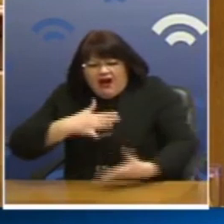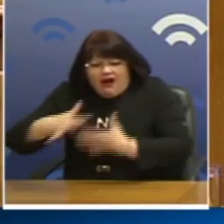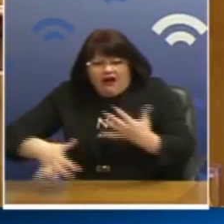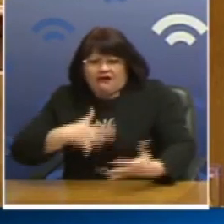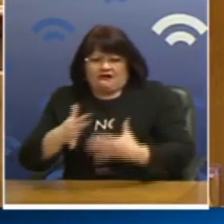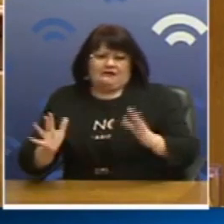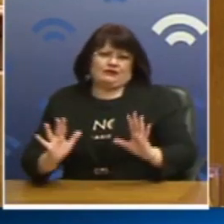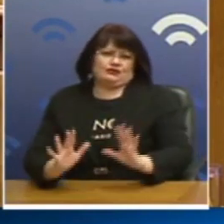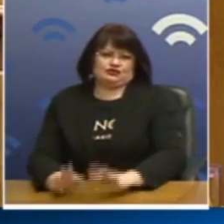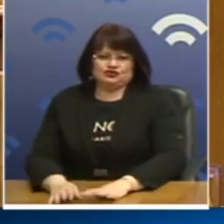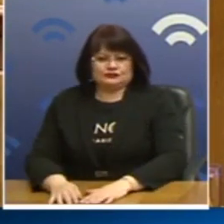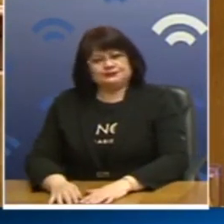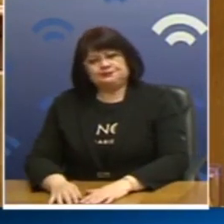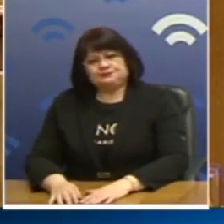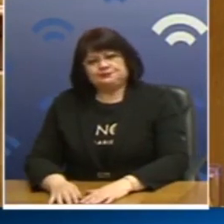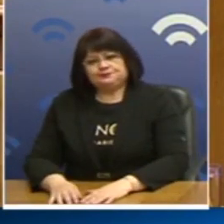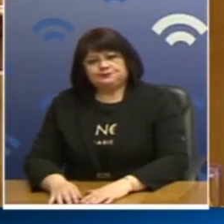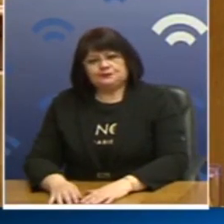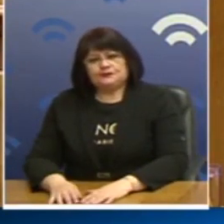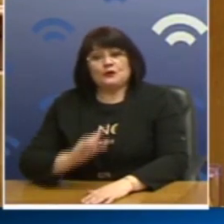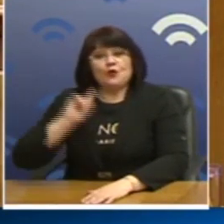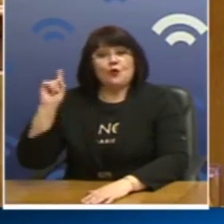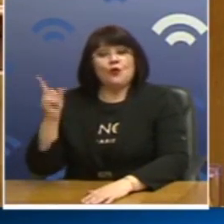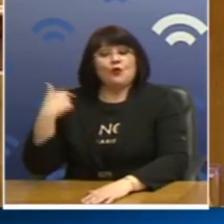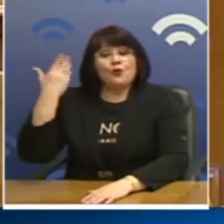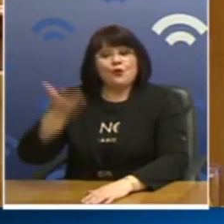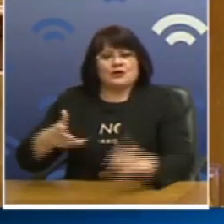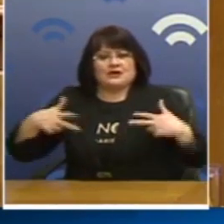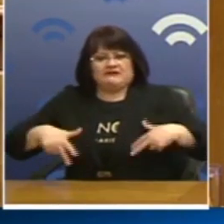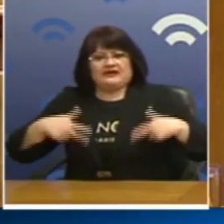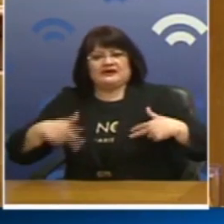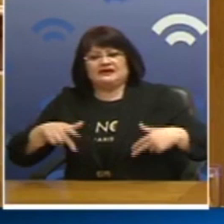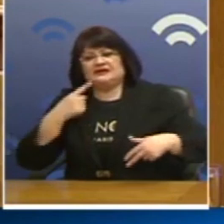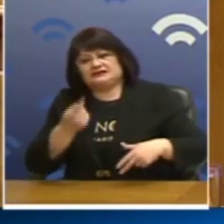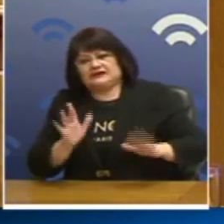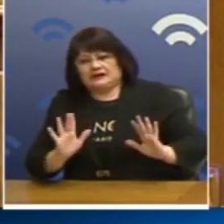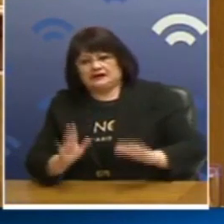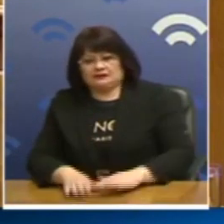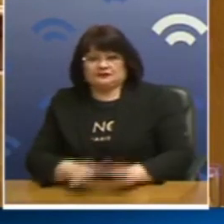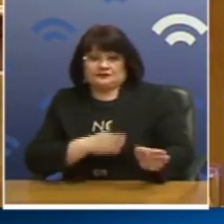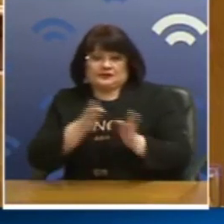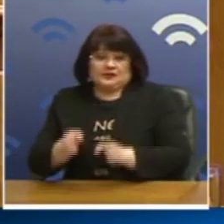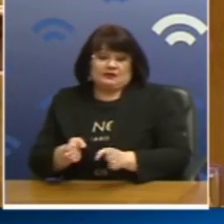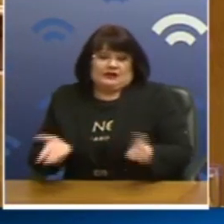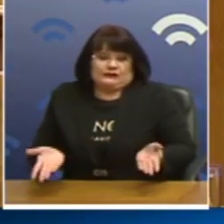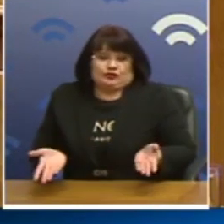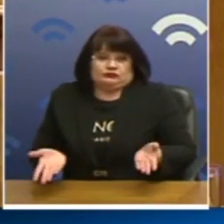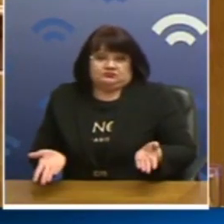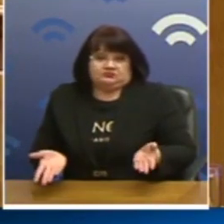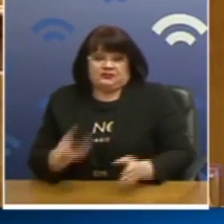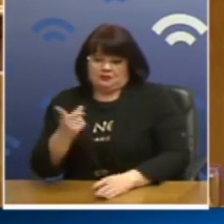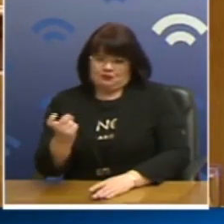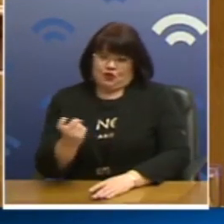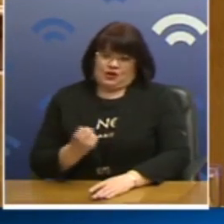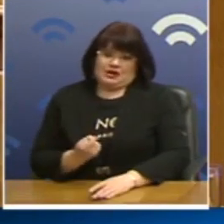της πολιτικής όλων των κυβερνήσεων μέχρι τώρα. Από αυτή την άποψη είναι πραγματικά προκλητική